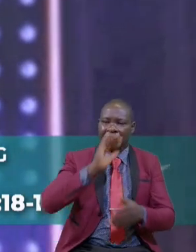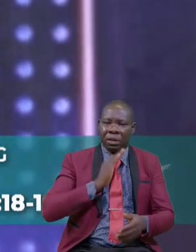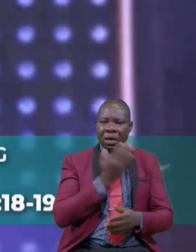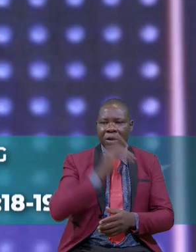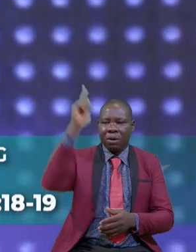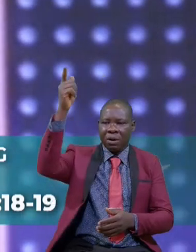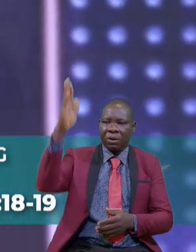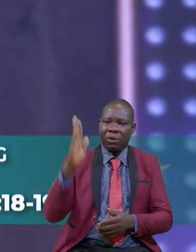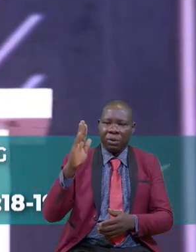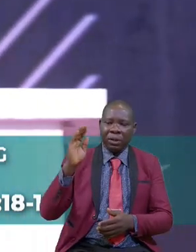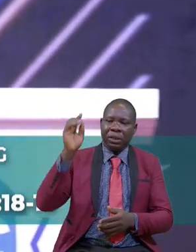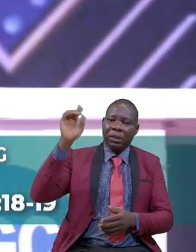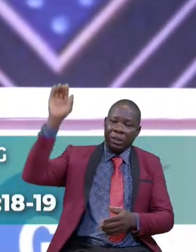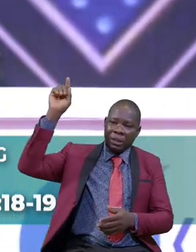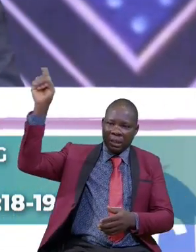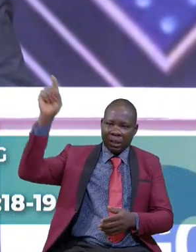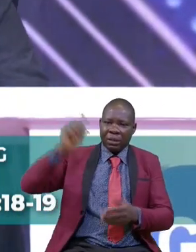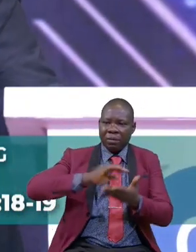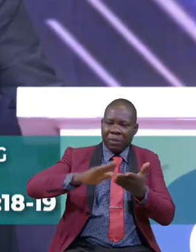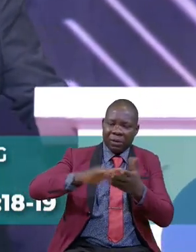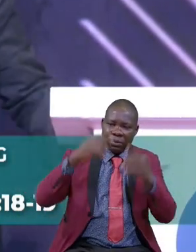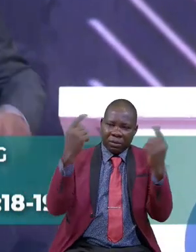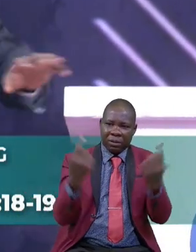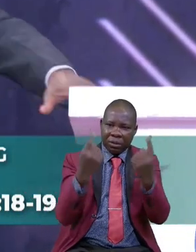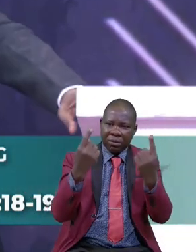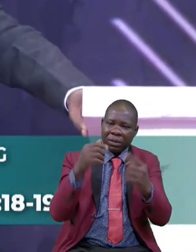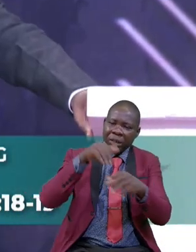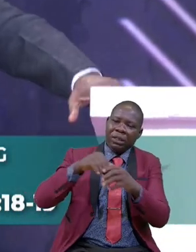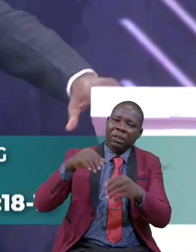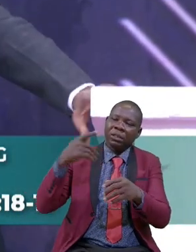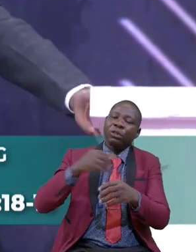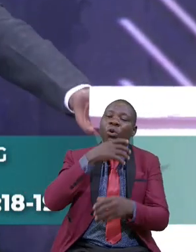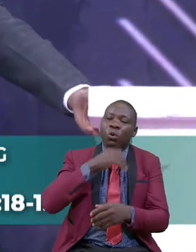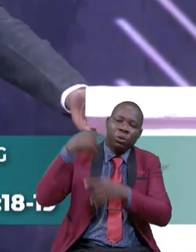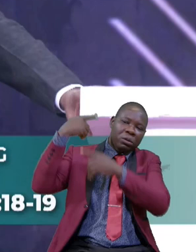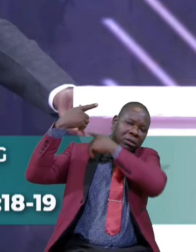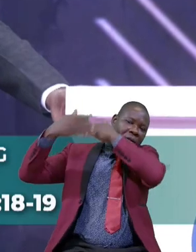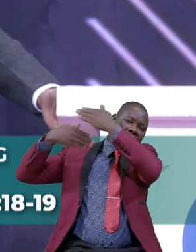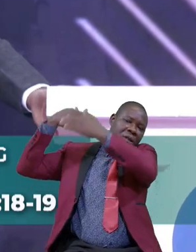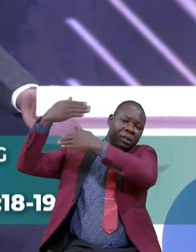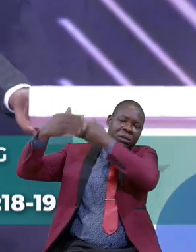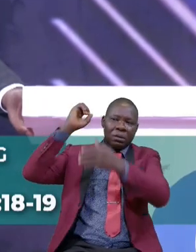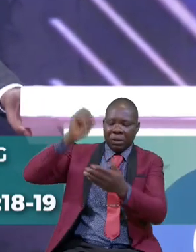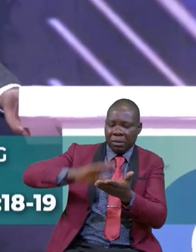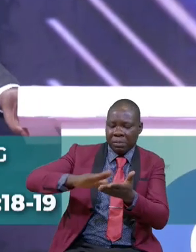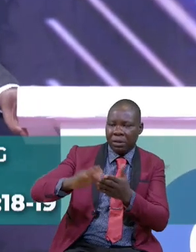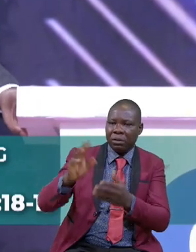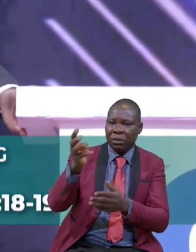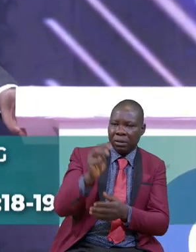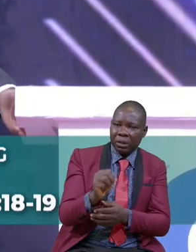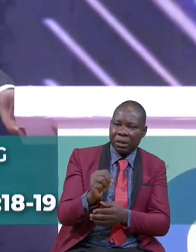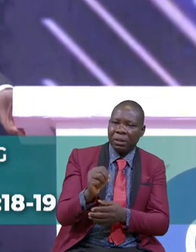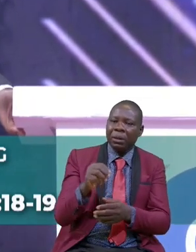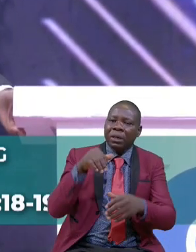old generation, he pardons pour l'ancienne génération, il les a pardonné. Nature, ça, c'est sa nature. Il n'a pas changé. Il continue à